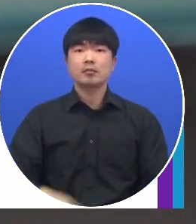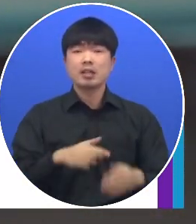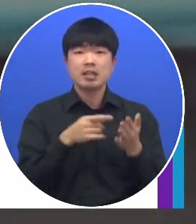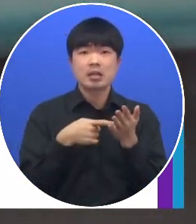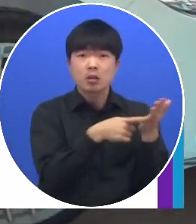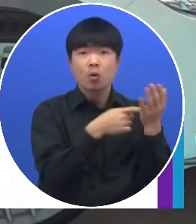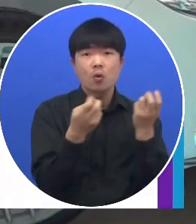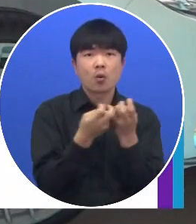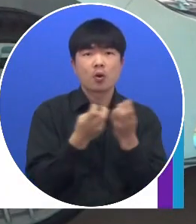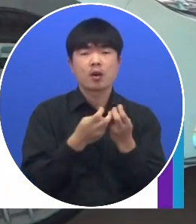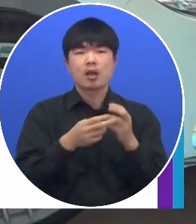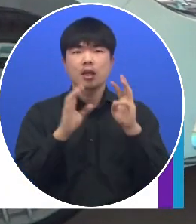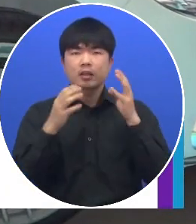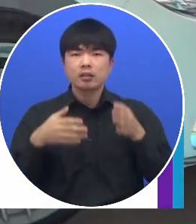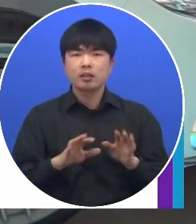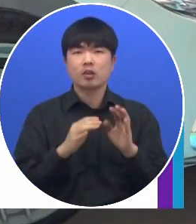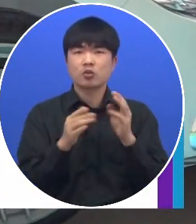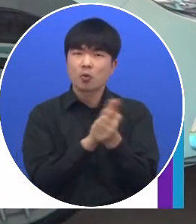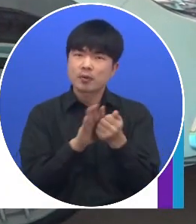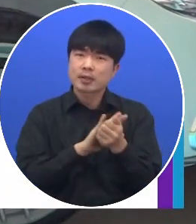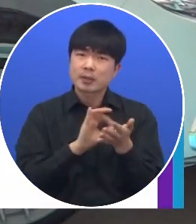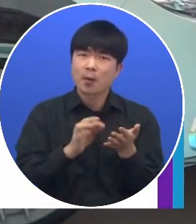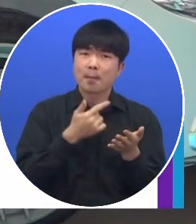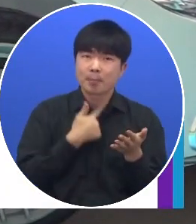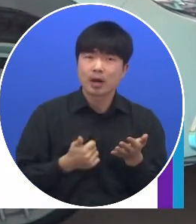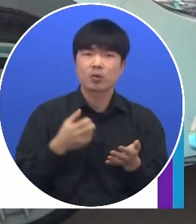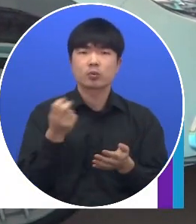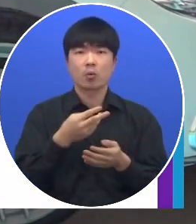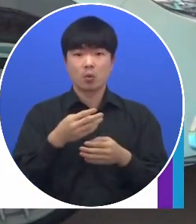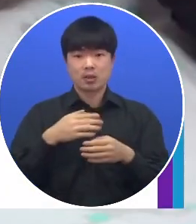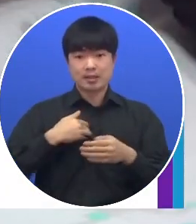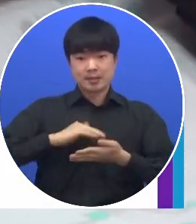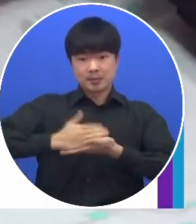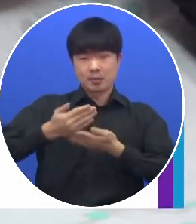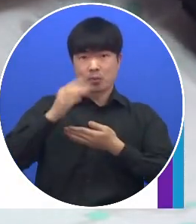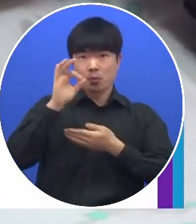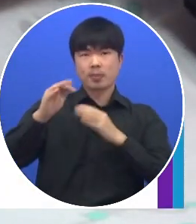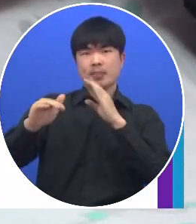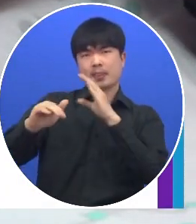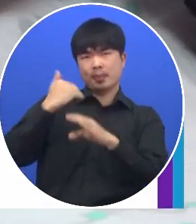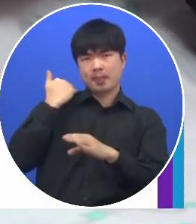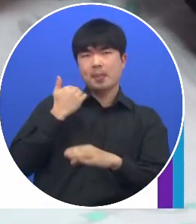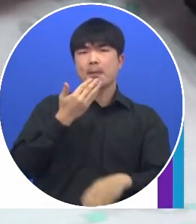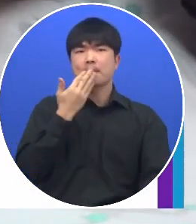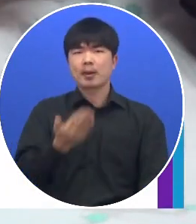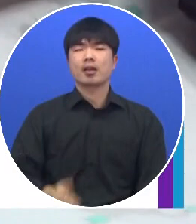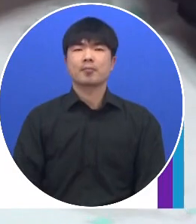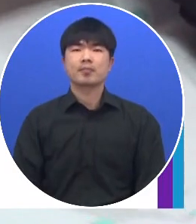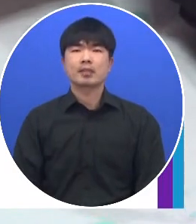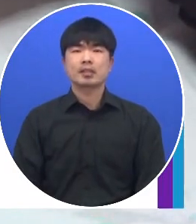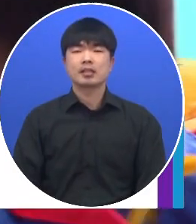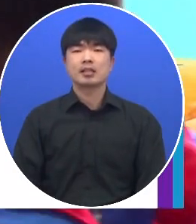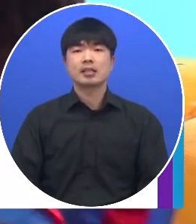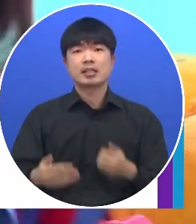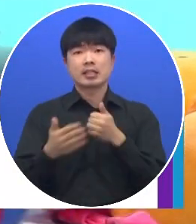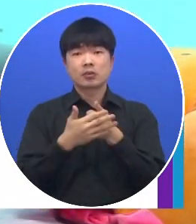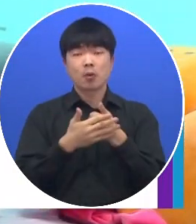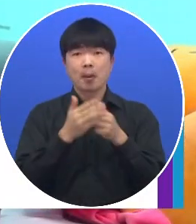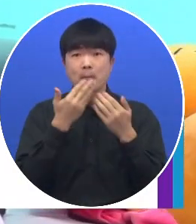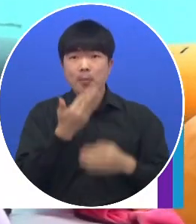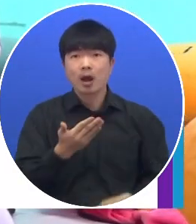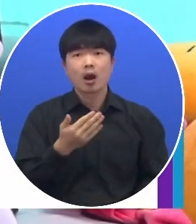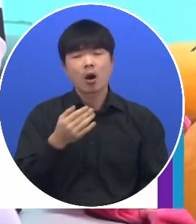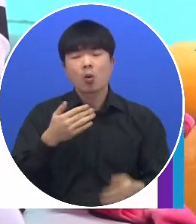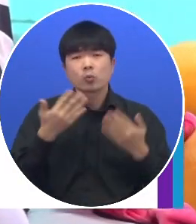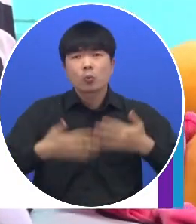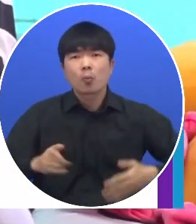산후조리 도우미 서비스를 이용하신 후 산모님의 통장으로 지원금액을 이체해 드리는 건데요 지원 대상은